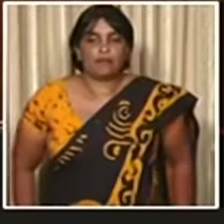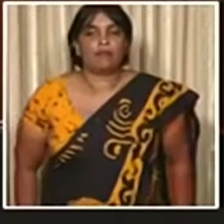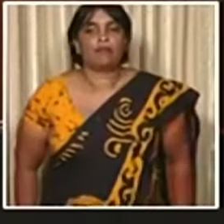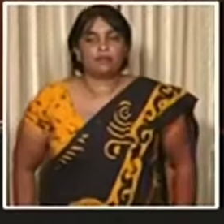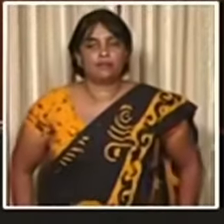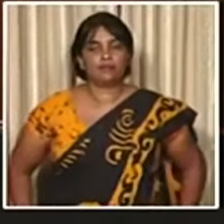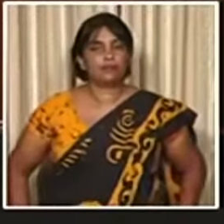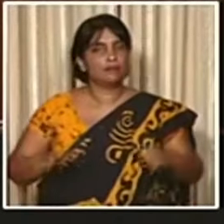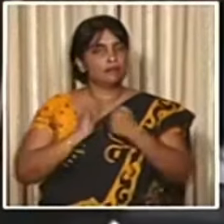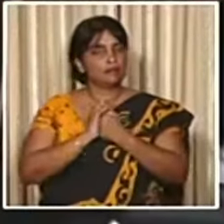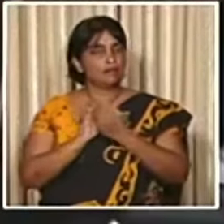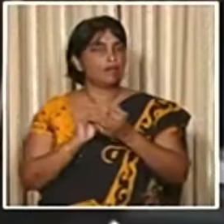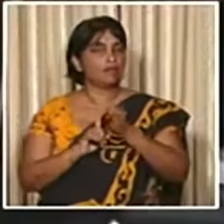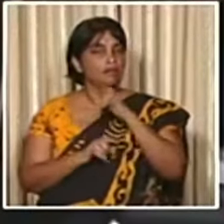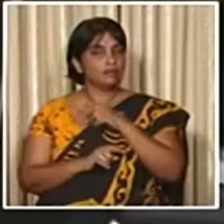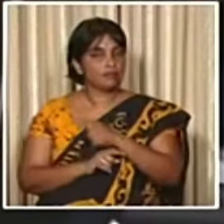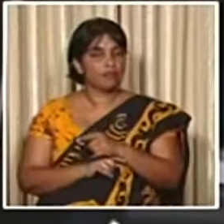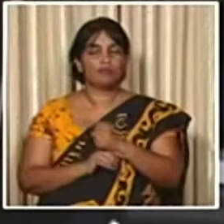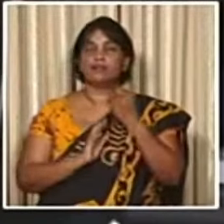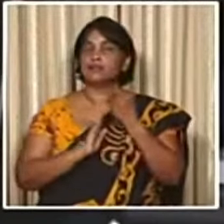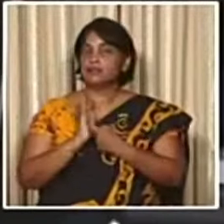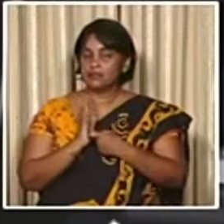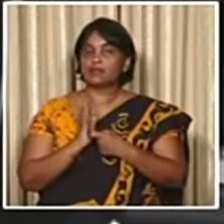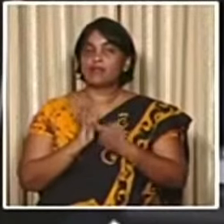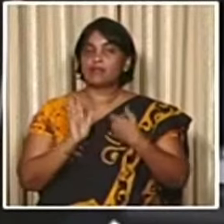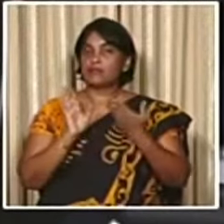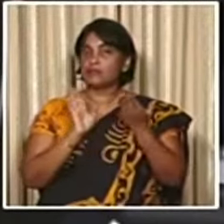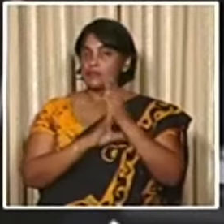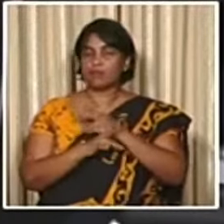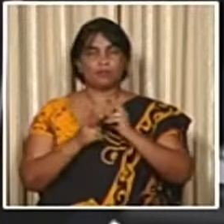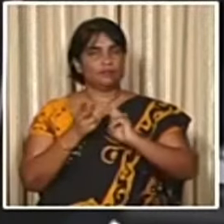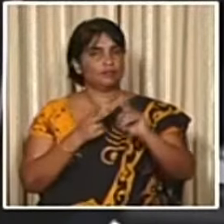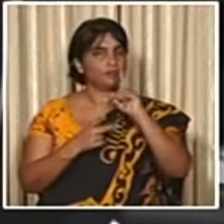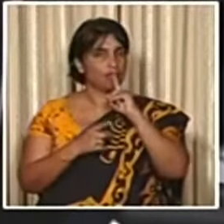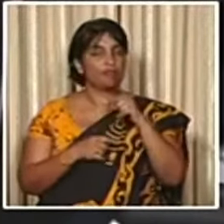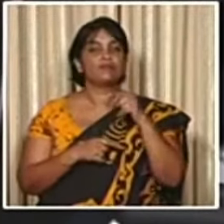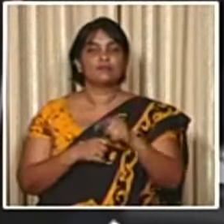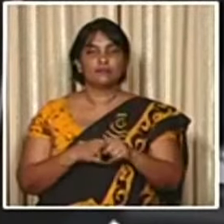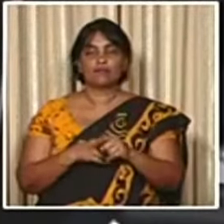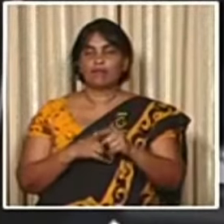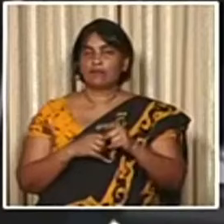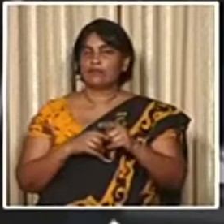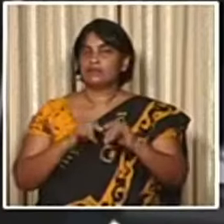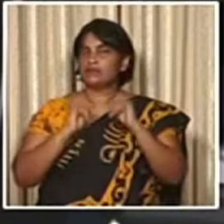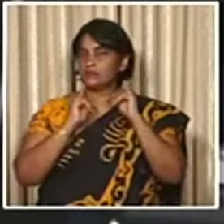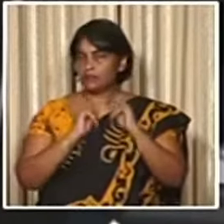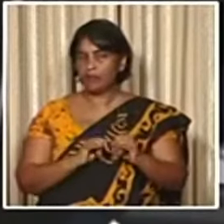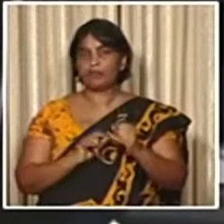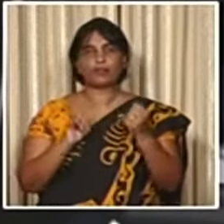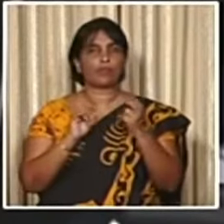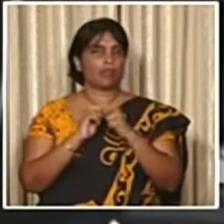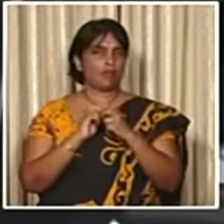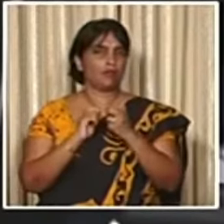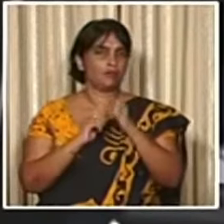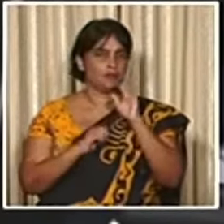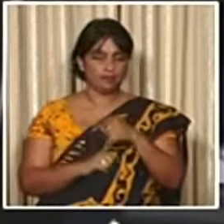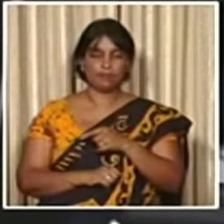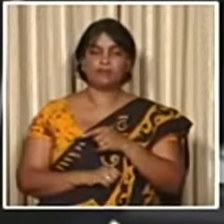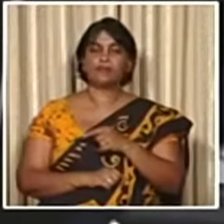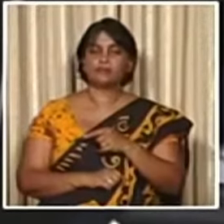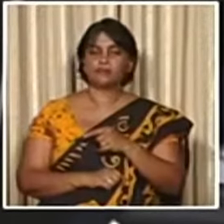ගරු සභාපතිතුමනි, එතකොට මේ පරාටි ක්‍රමය අපි එදා එපැයි කියලා කිව්වේ මේක අයුතු විදියට බලපාන්න ඉඩ තියෙන